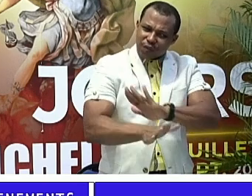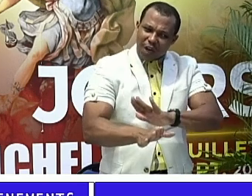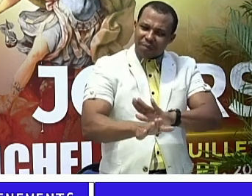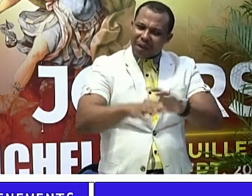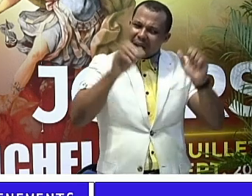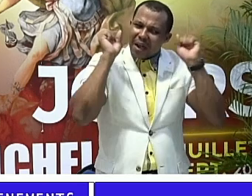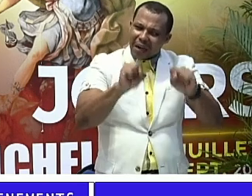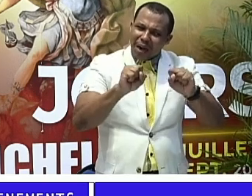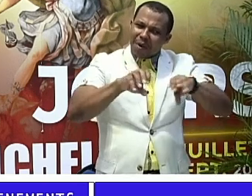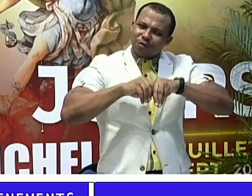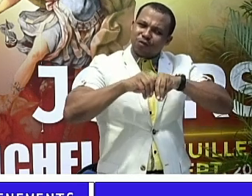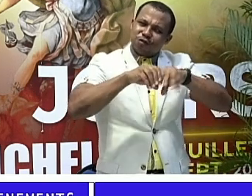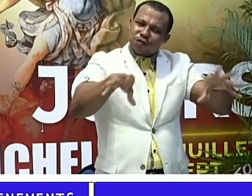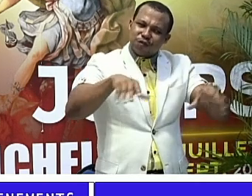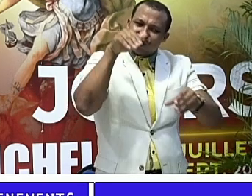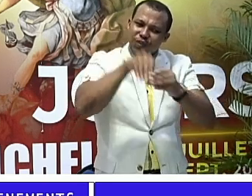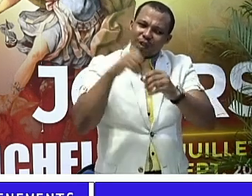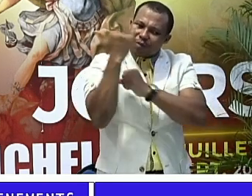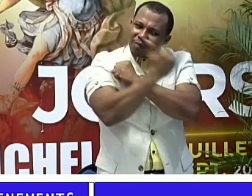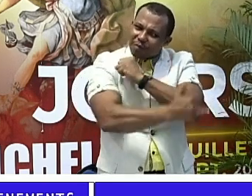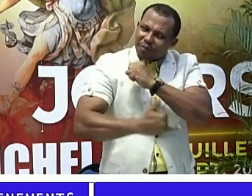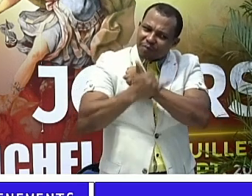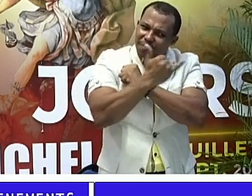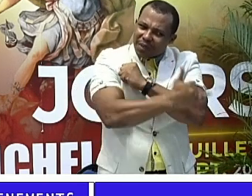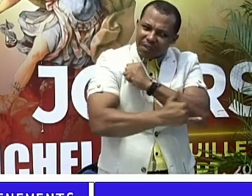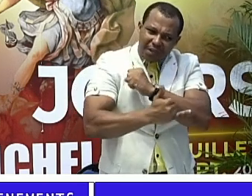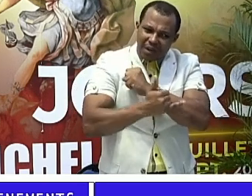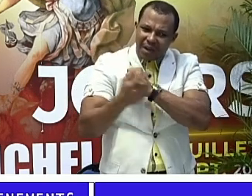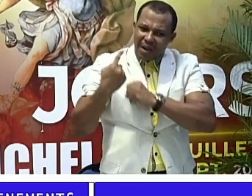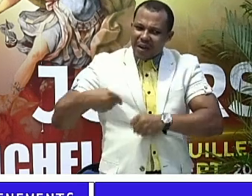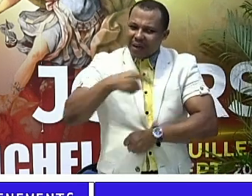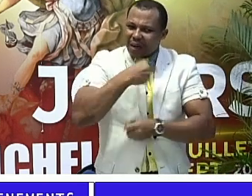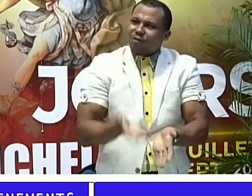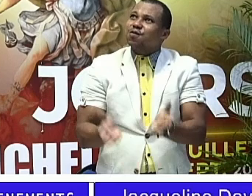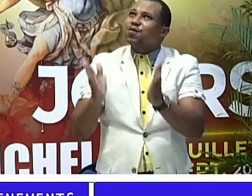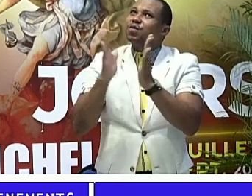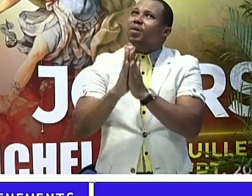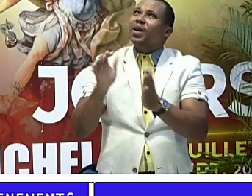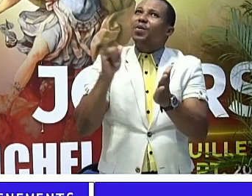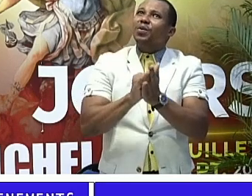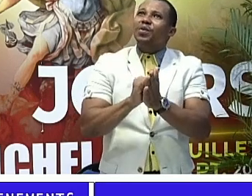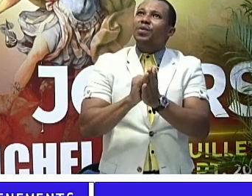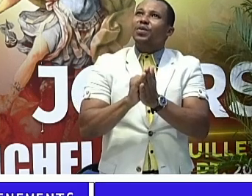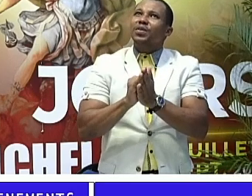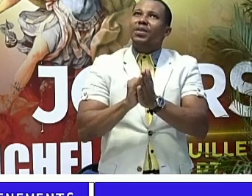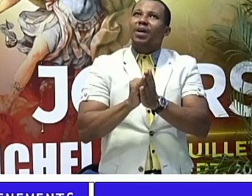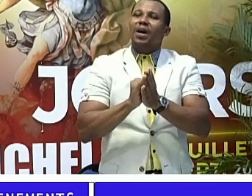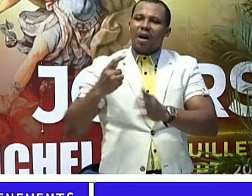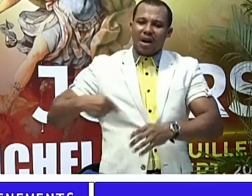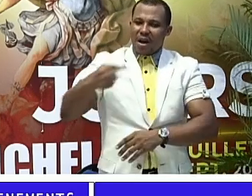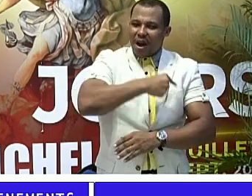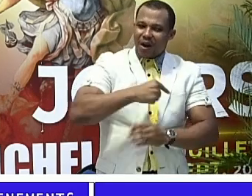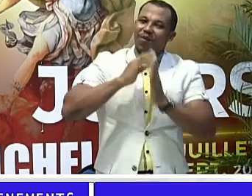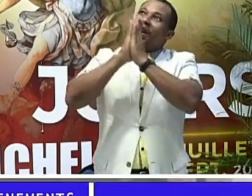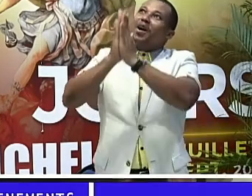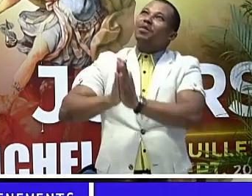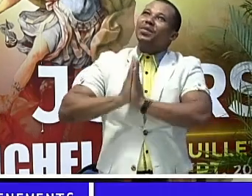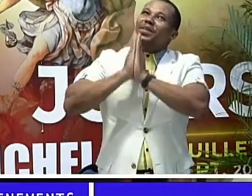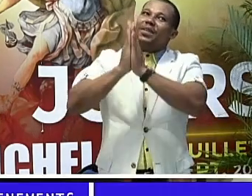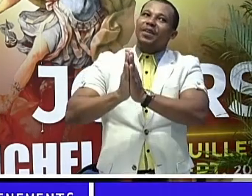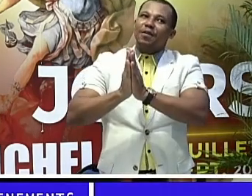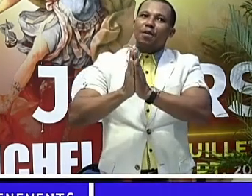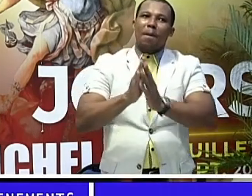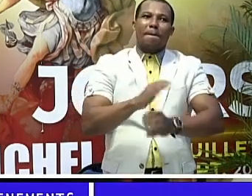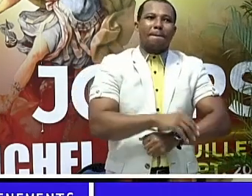pays. Nous demandons ça comme ça, papa. En nous la prière.